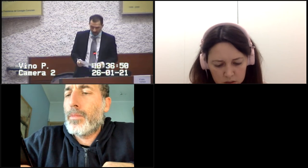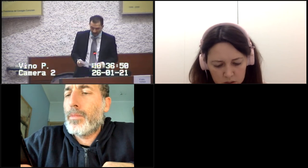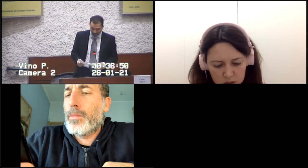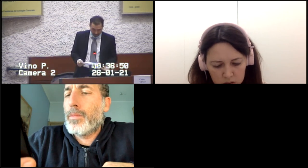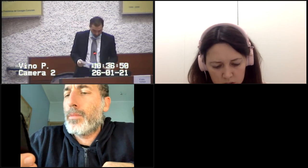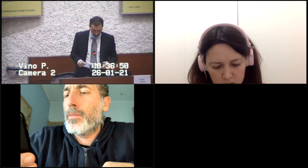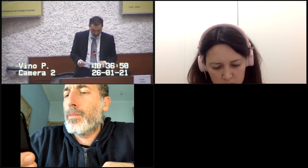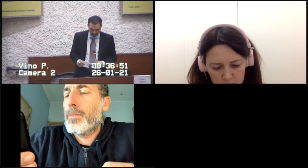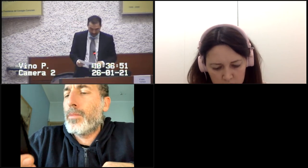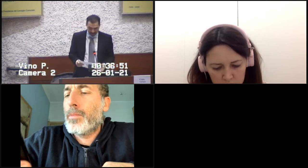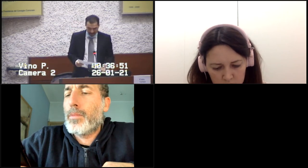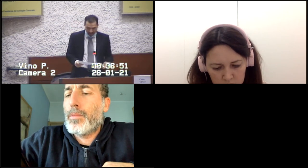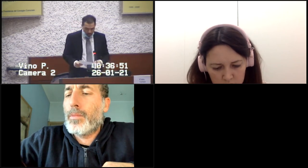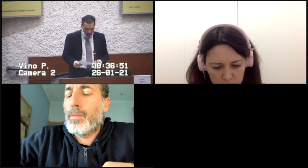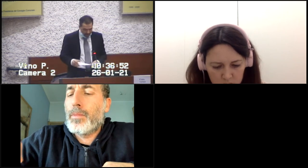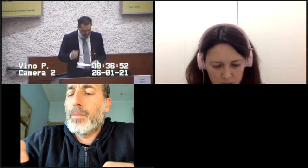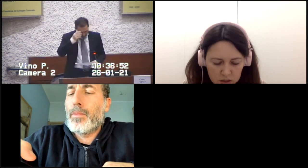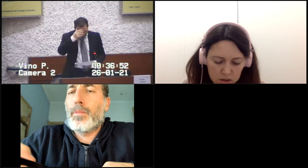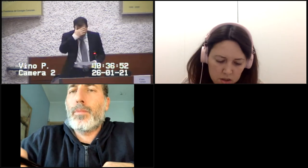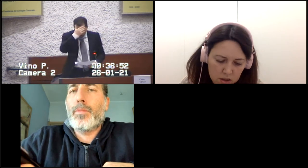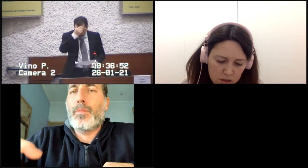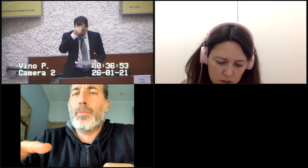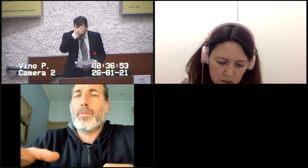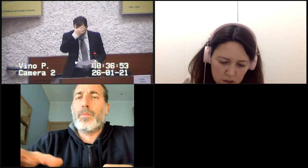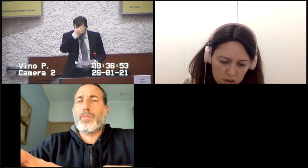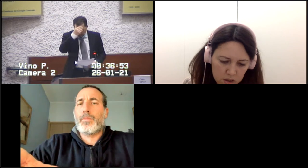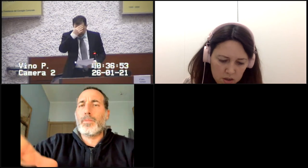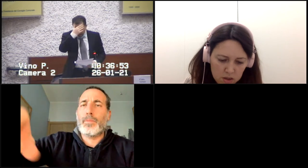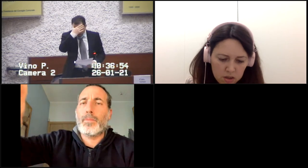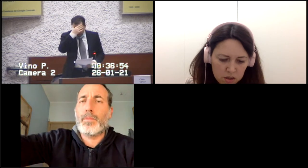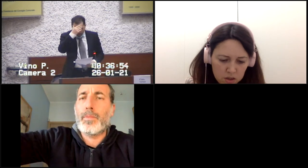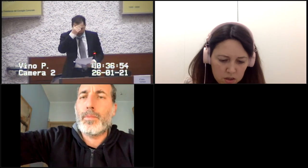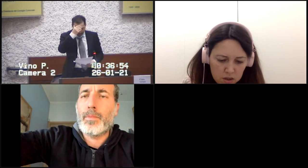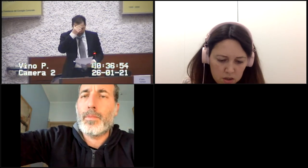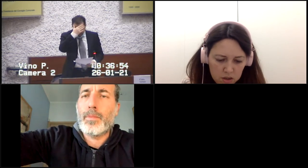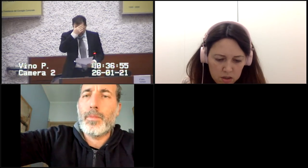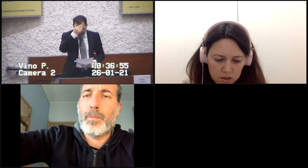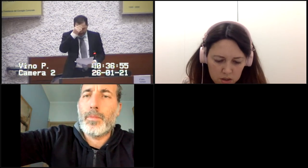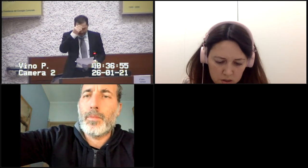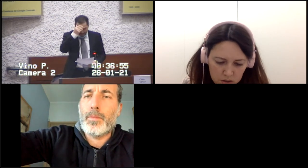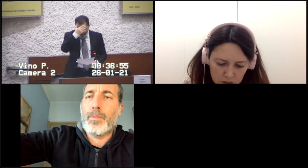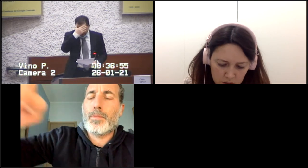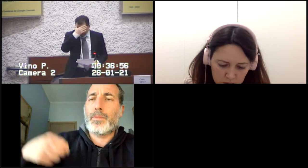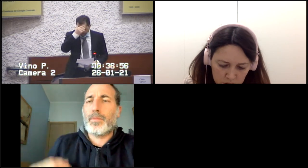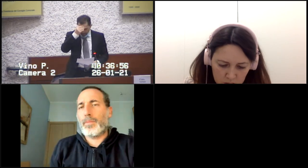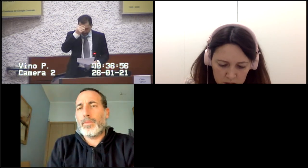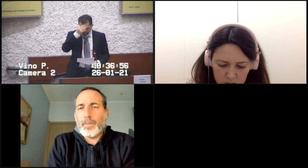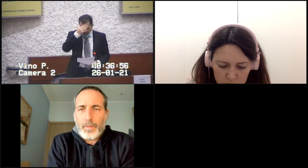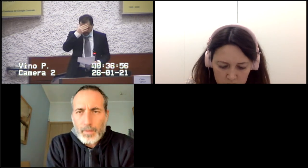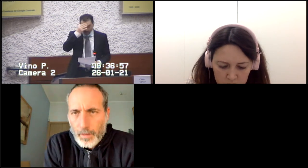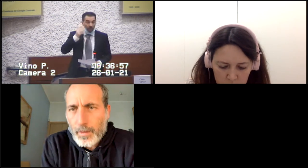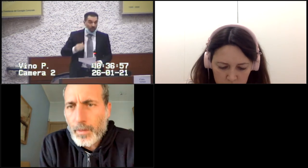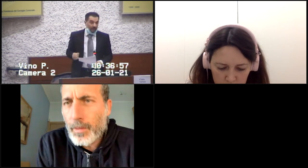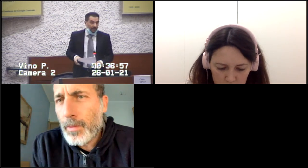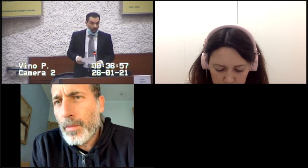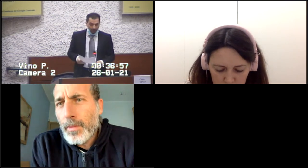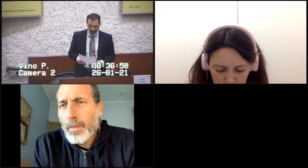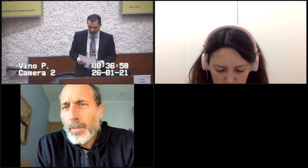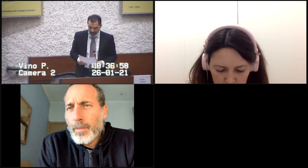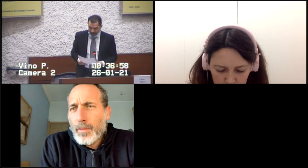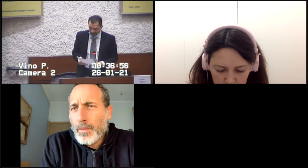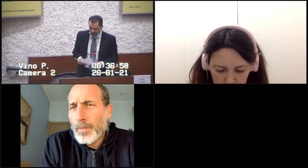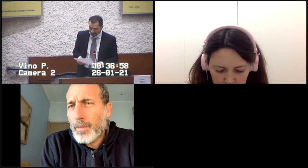lui amava. La sentiva sua e ha servito come e con molta professionalità da quello che era